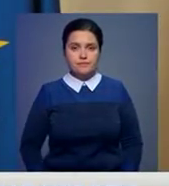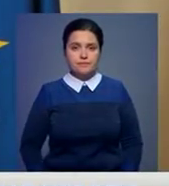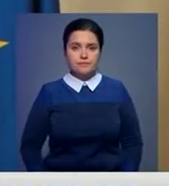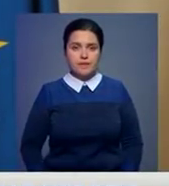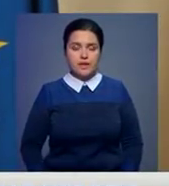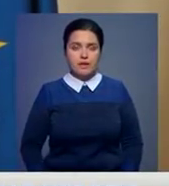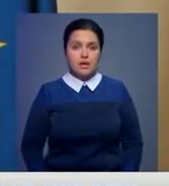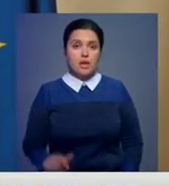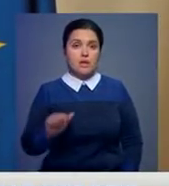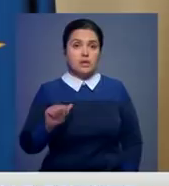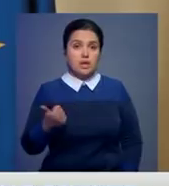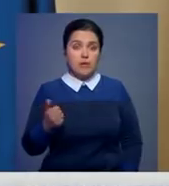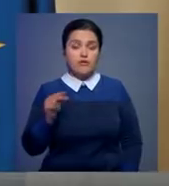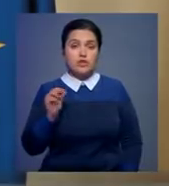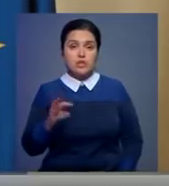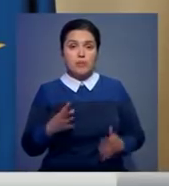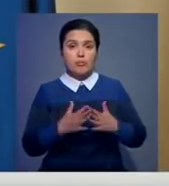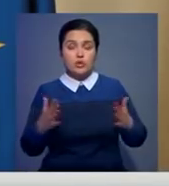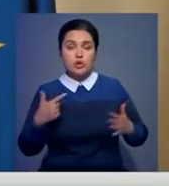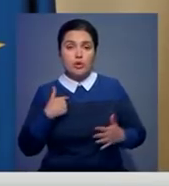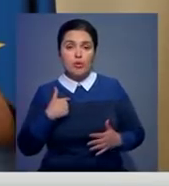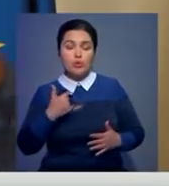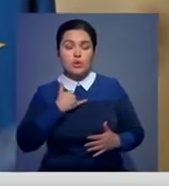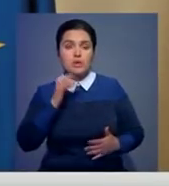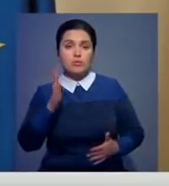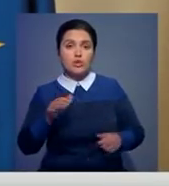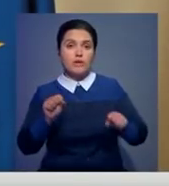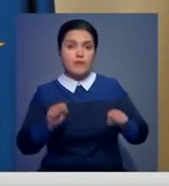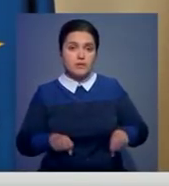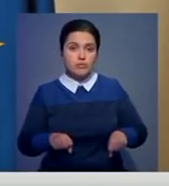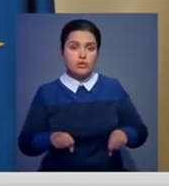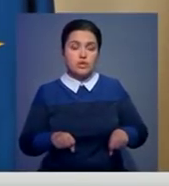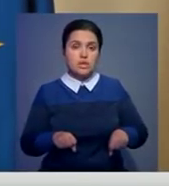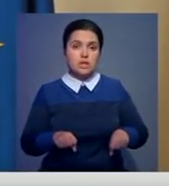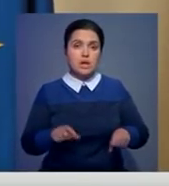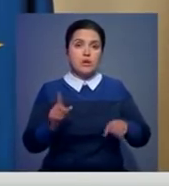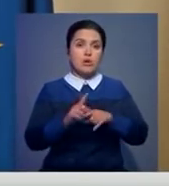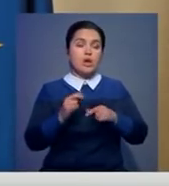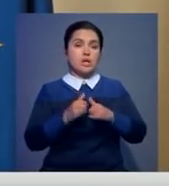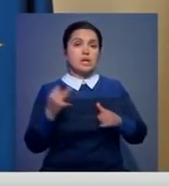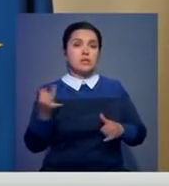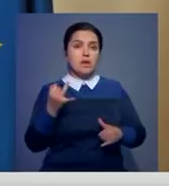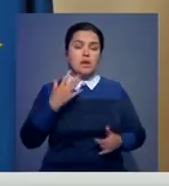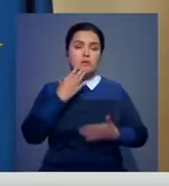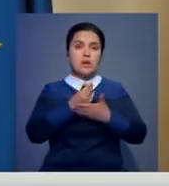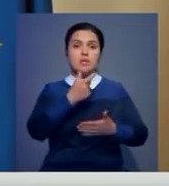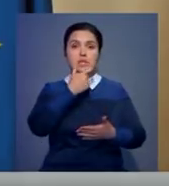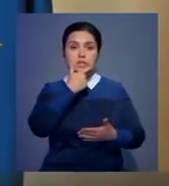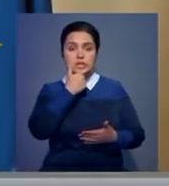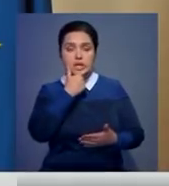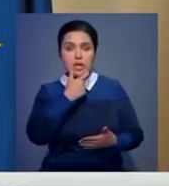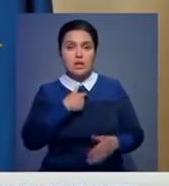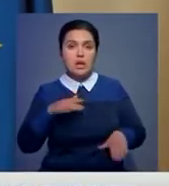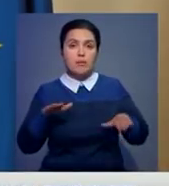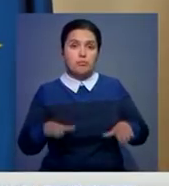Самое главное, чем больше мы будем иметь возможность расширить горизонты наших зрителей, не только наших